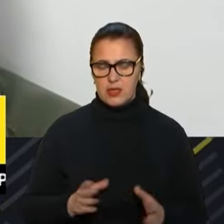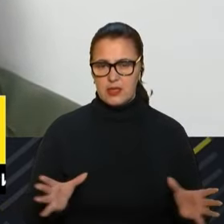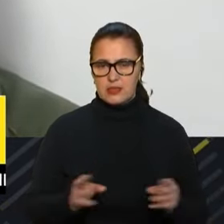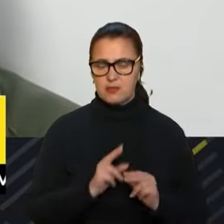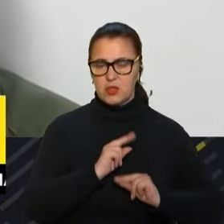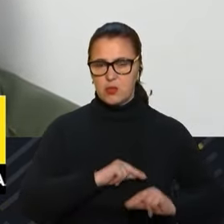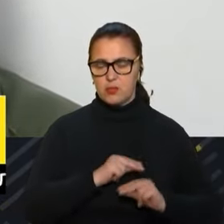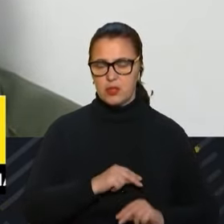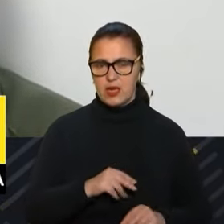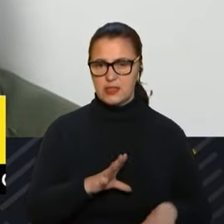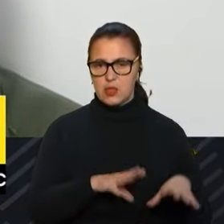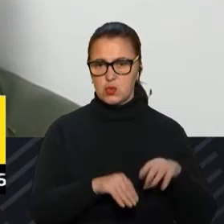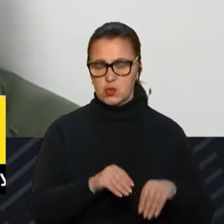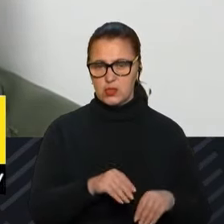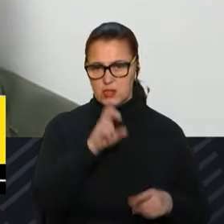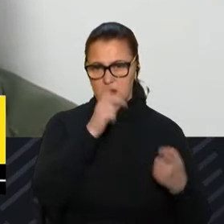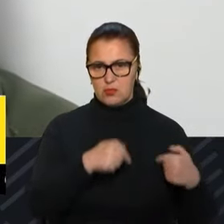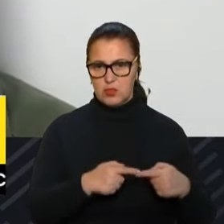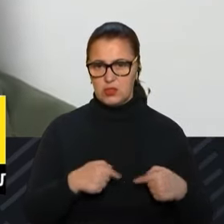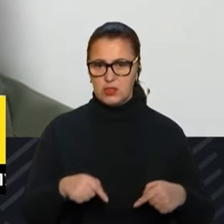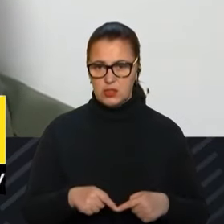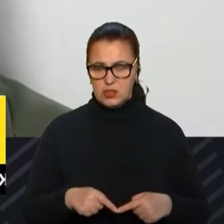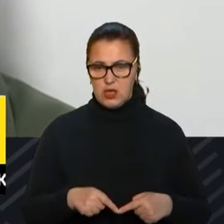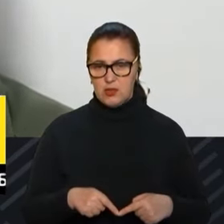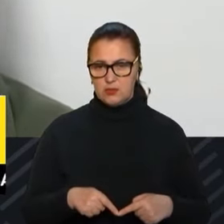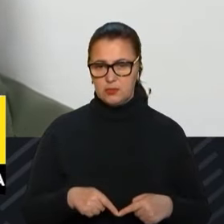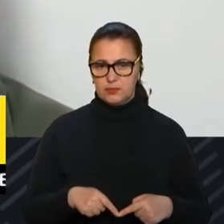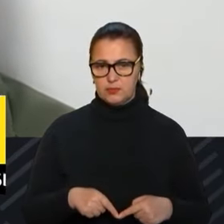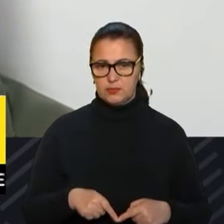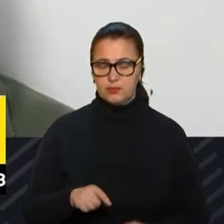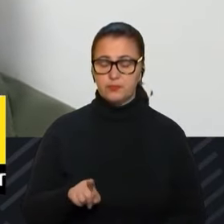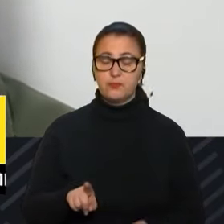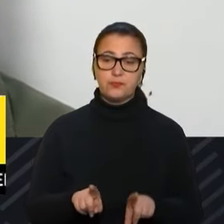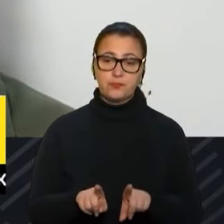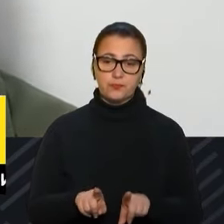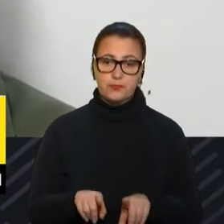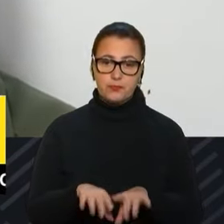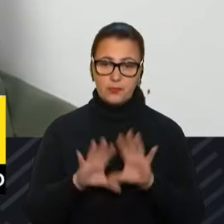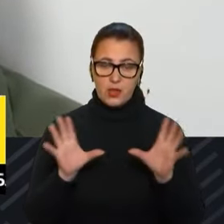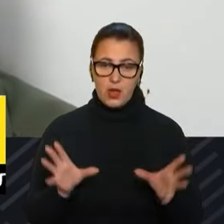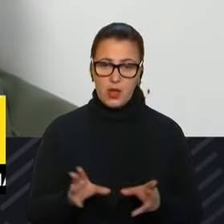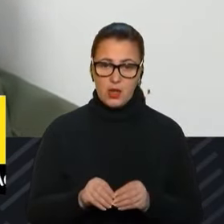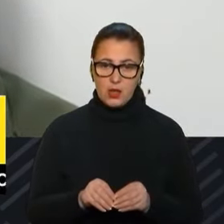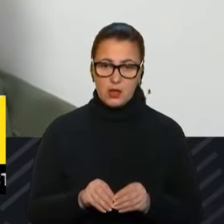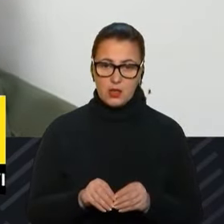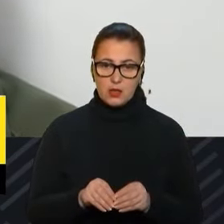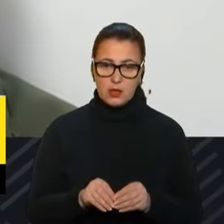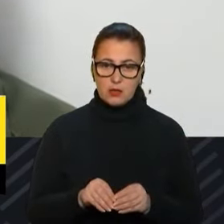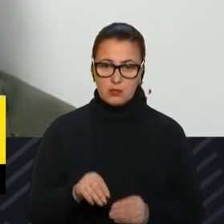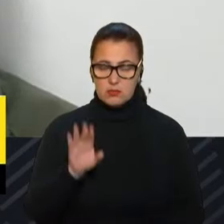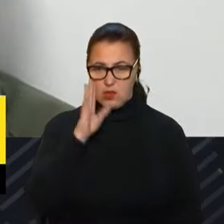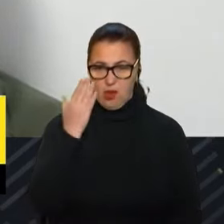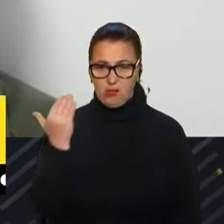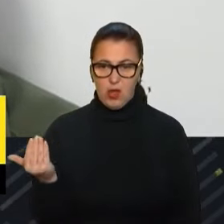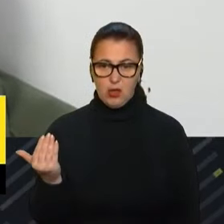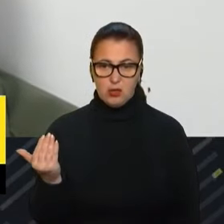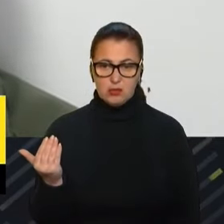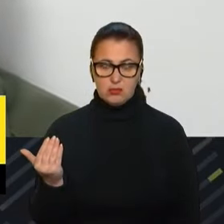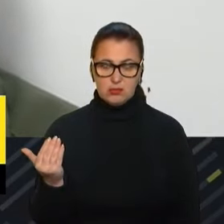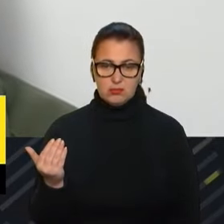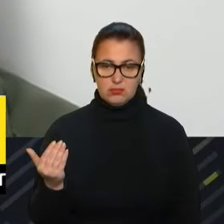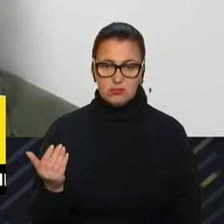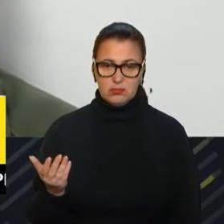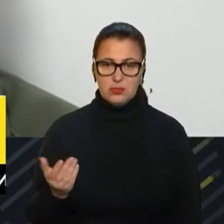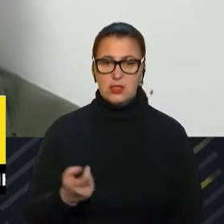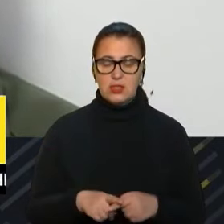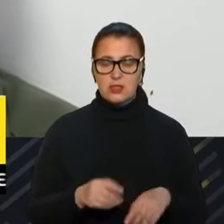на то, что многие из них нас не очень, так скажем, любят. Но, тем не менее, общий враг, понимание общей угрозы, все это